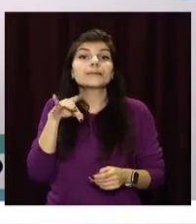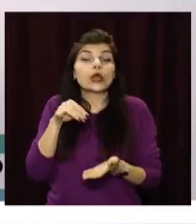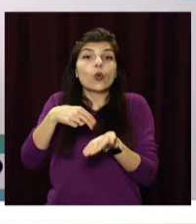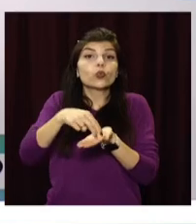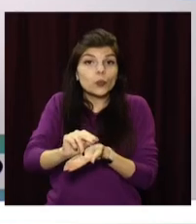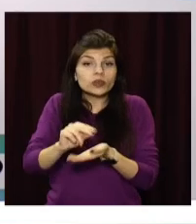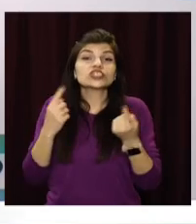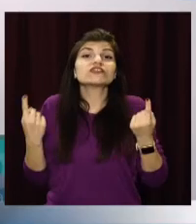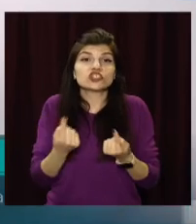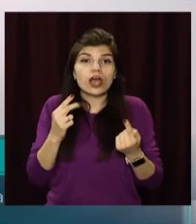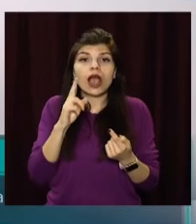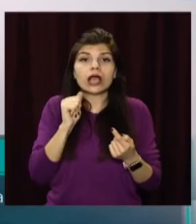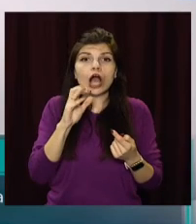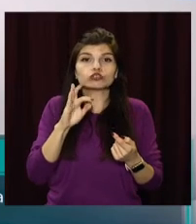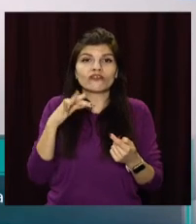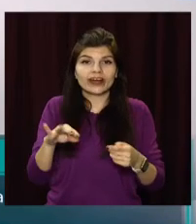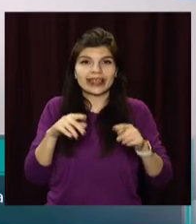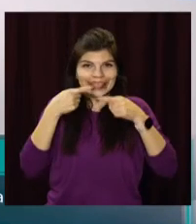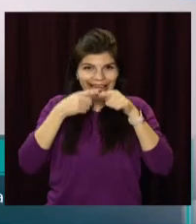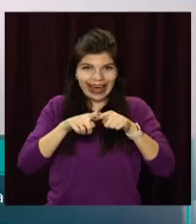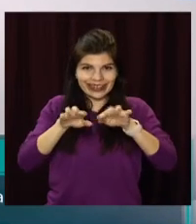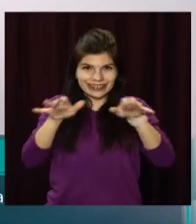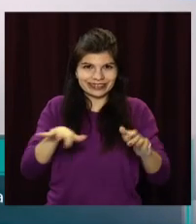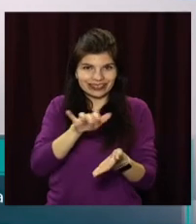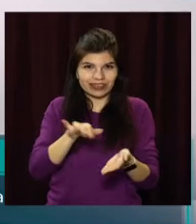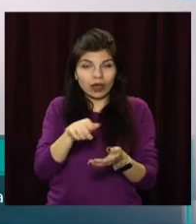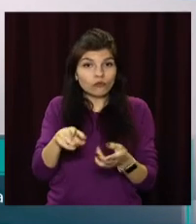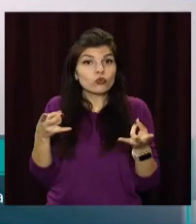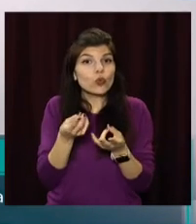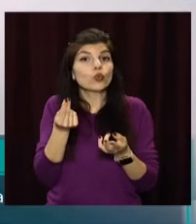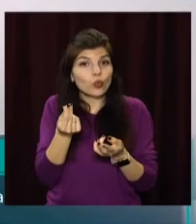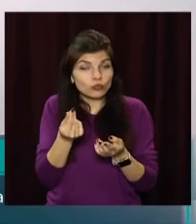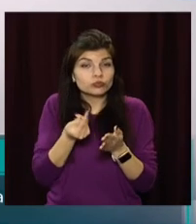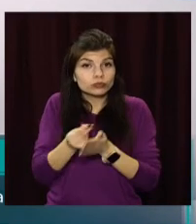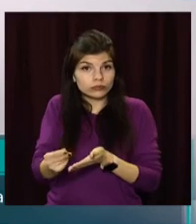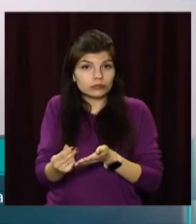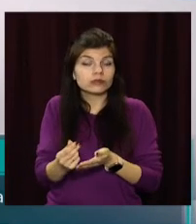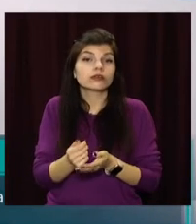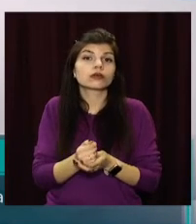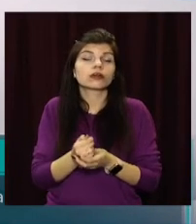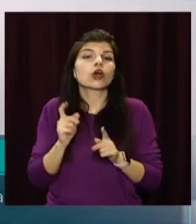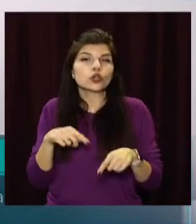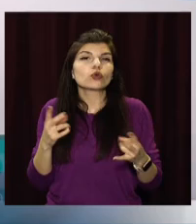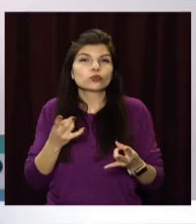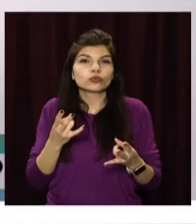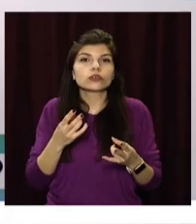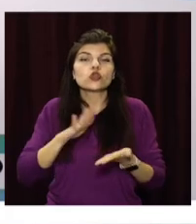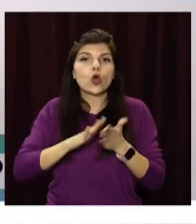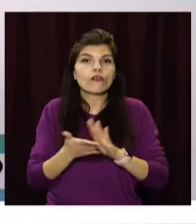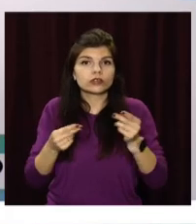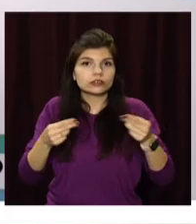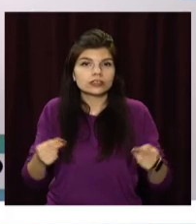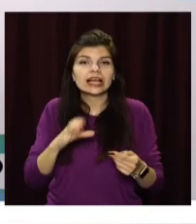купівлі звичайної касової техніки вона потребує коштів, а також потребує заключати